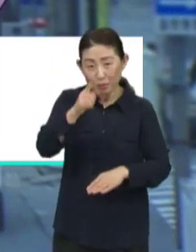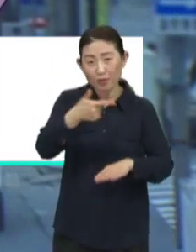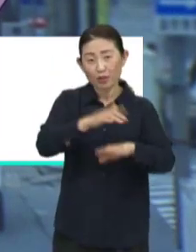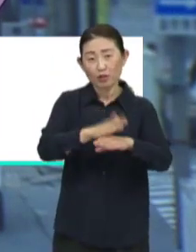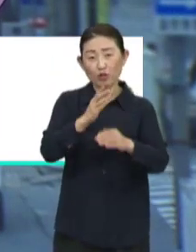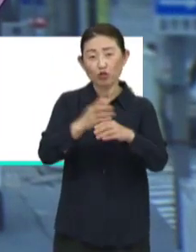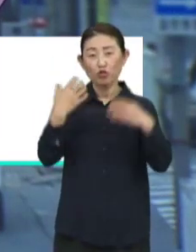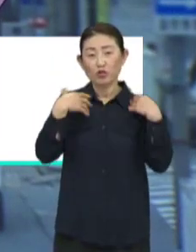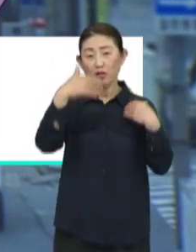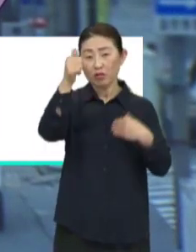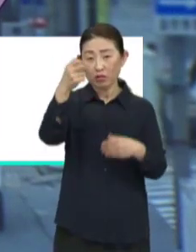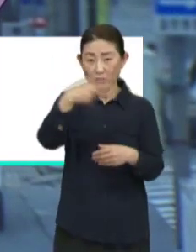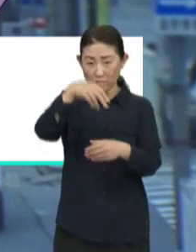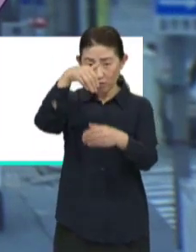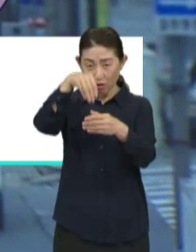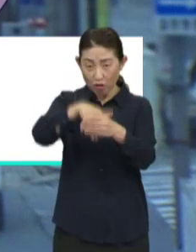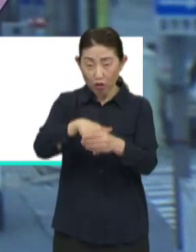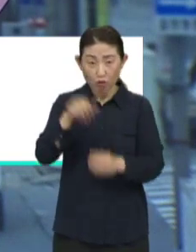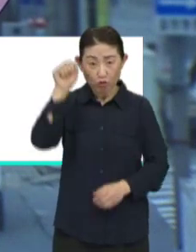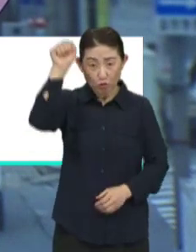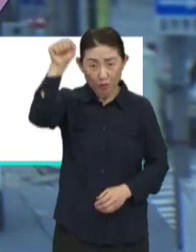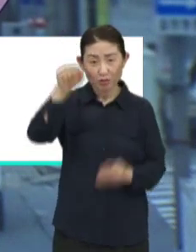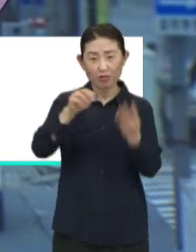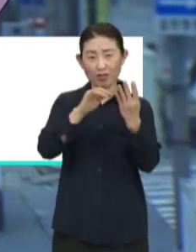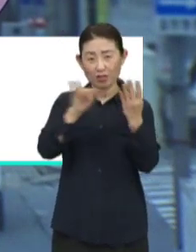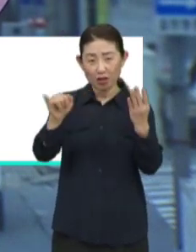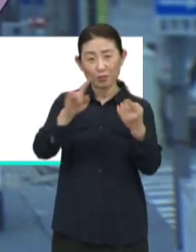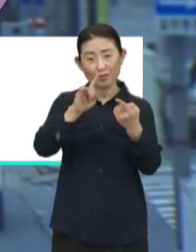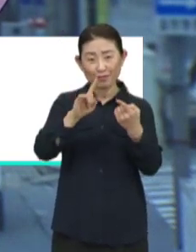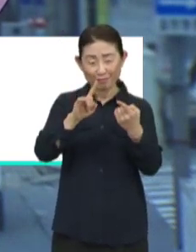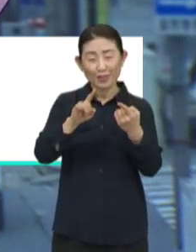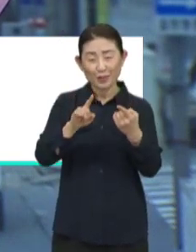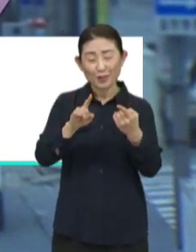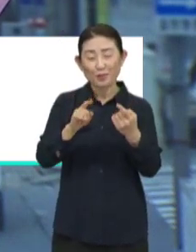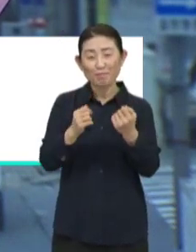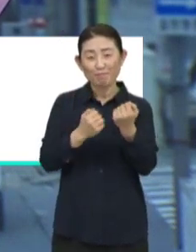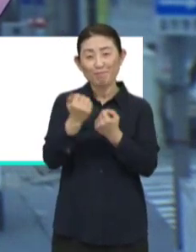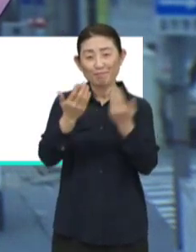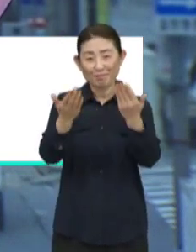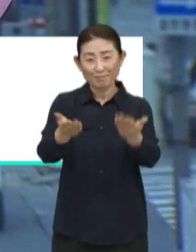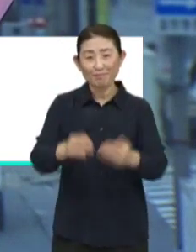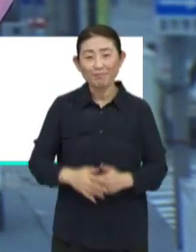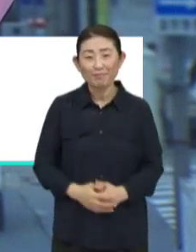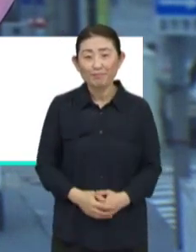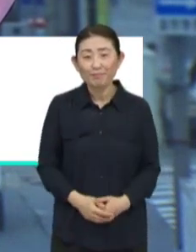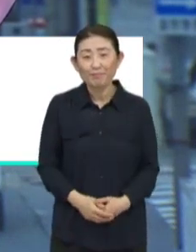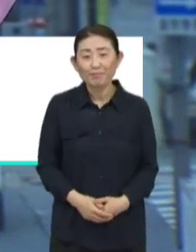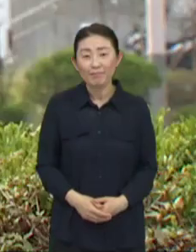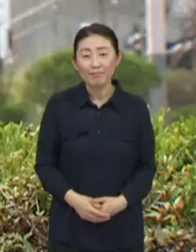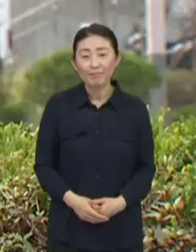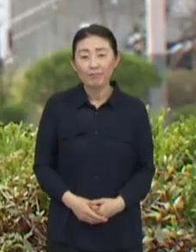시간으로 대전 중구청장 선거에 나선 4인 4색 후보들을 만나봅니다. 김철진 기자입니다.